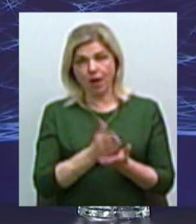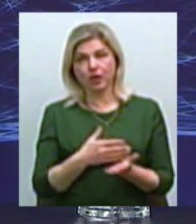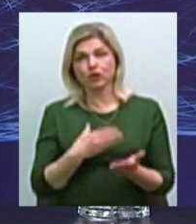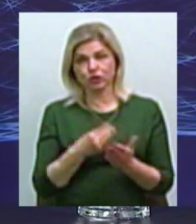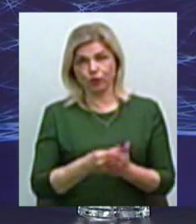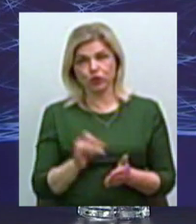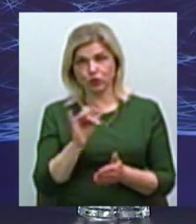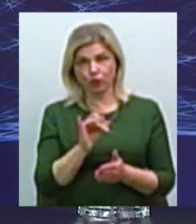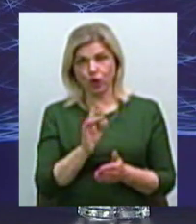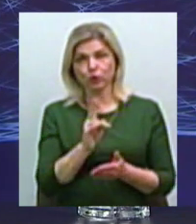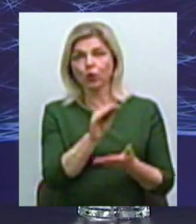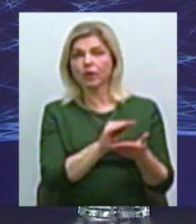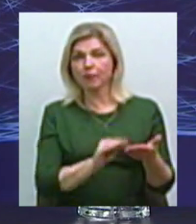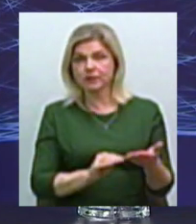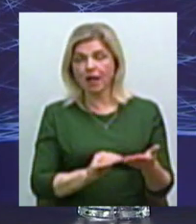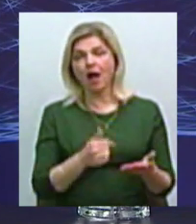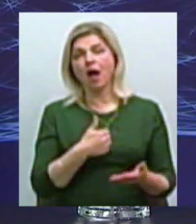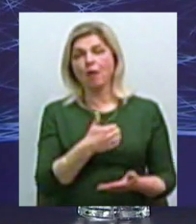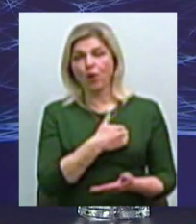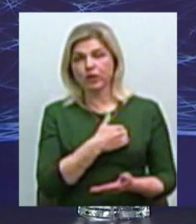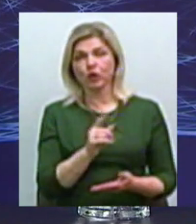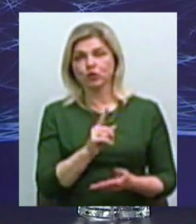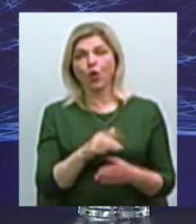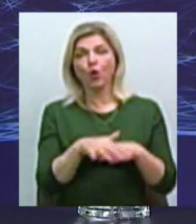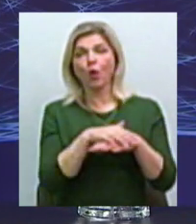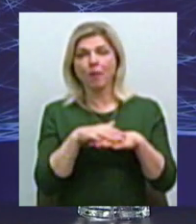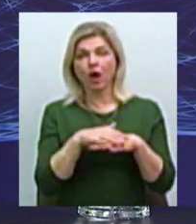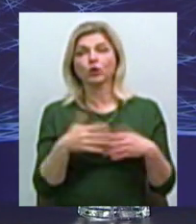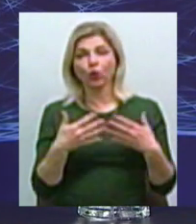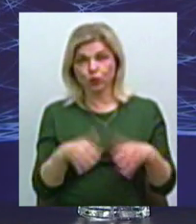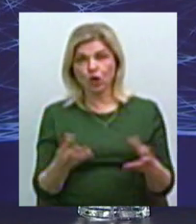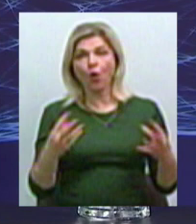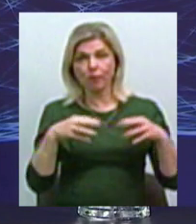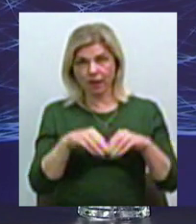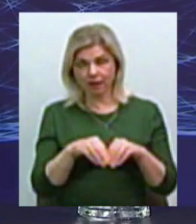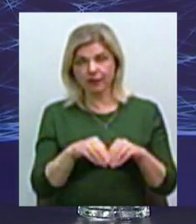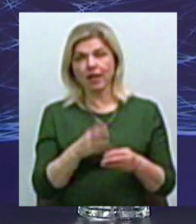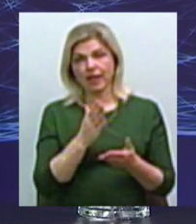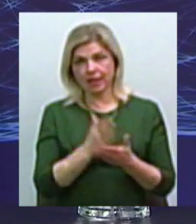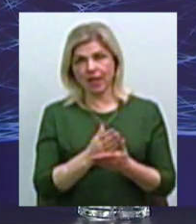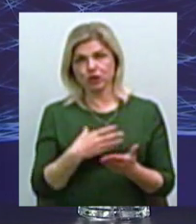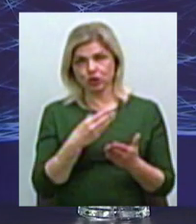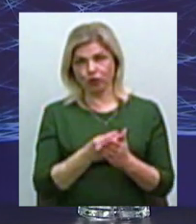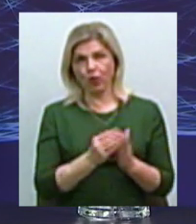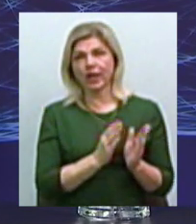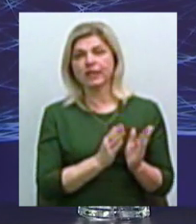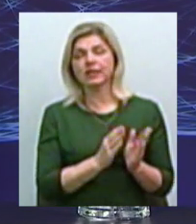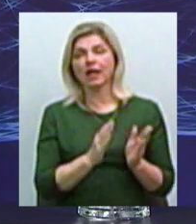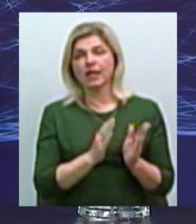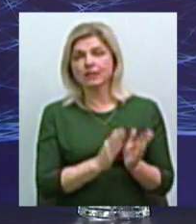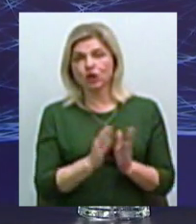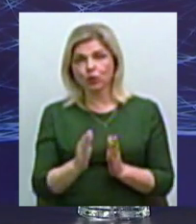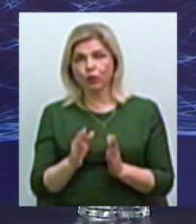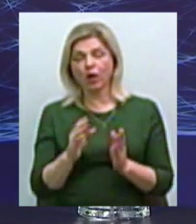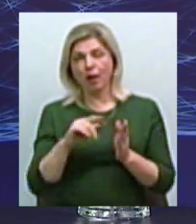хто виписав, хто ні. А ми хотіли, оскільки громада вже об'єднана, це вже такий своєрідний інститут, да, на карті